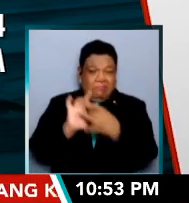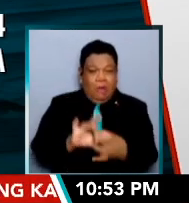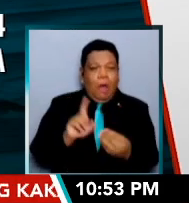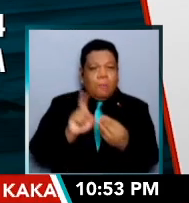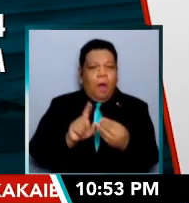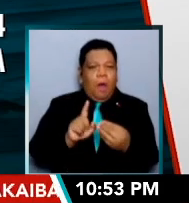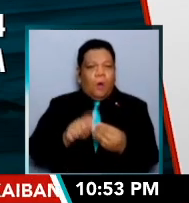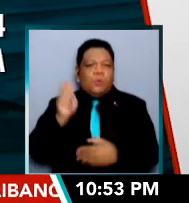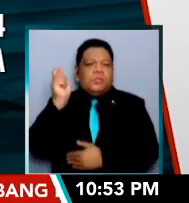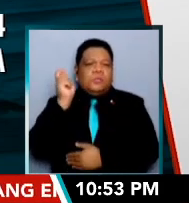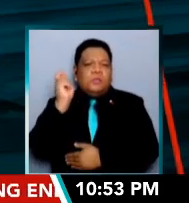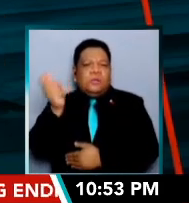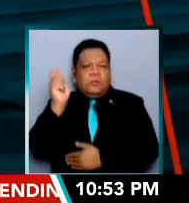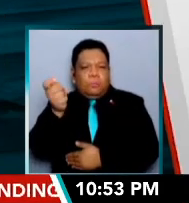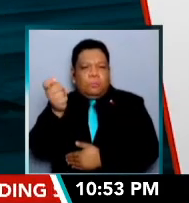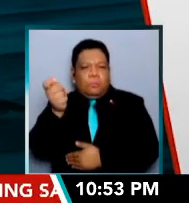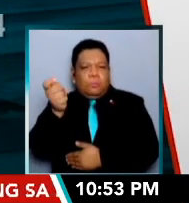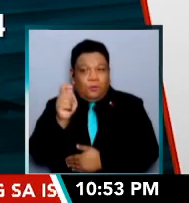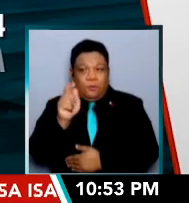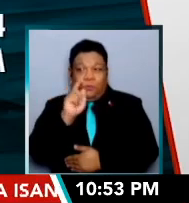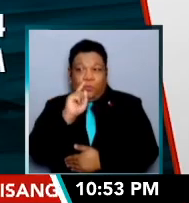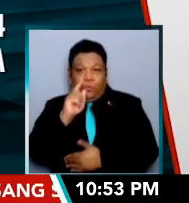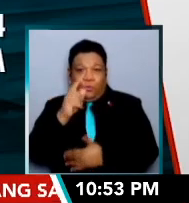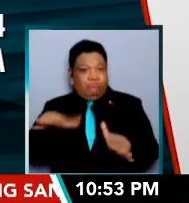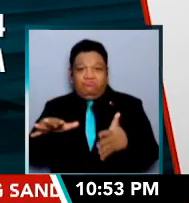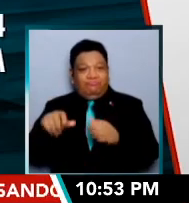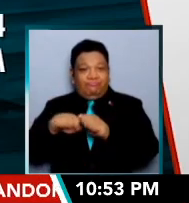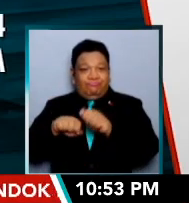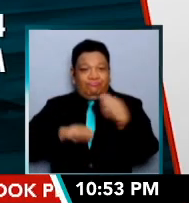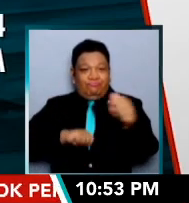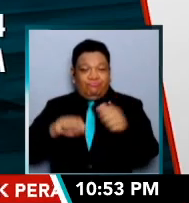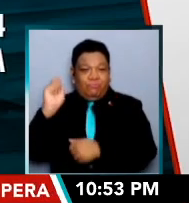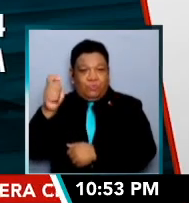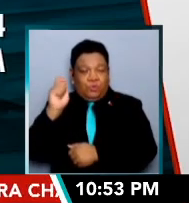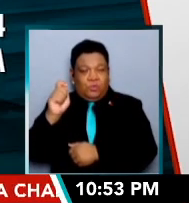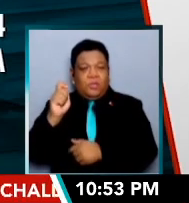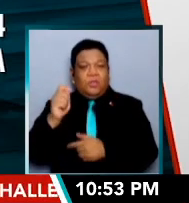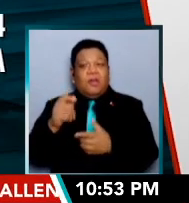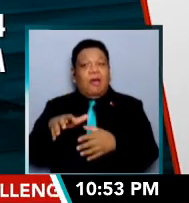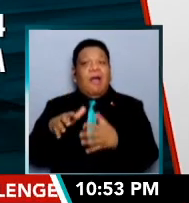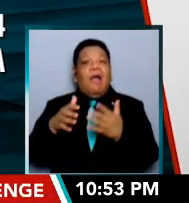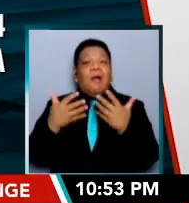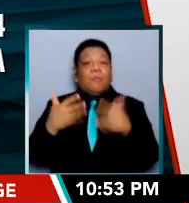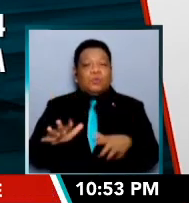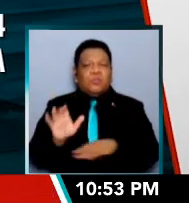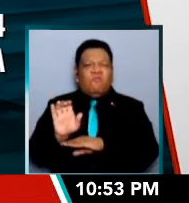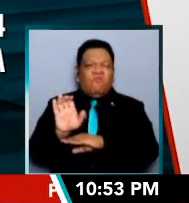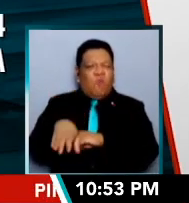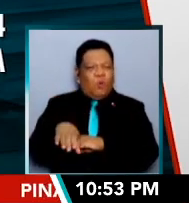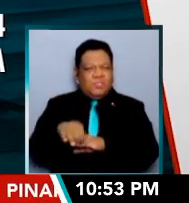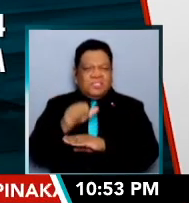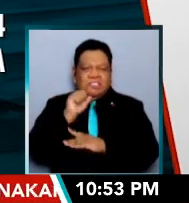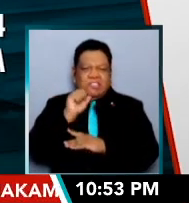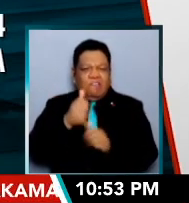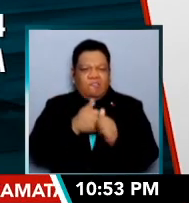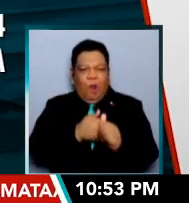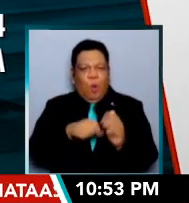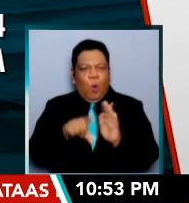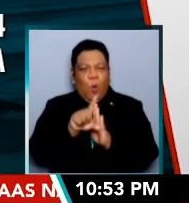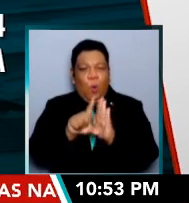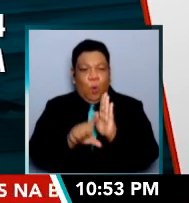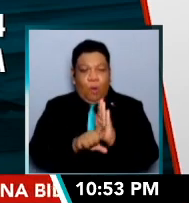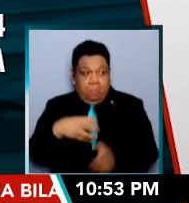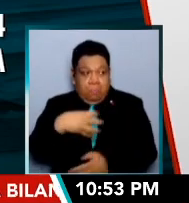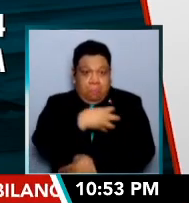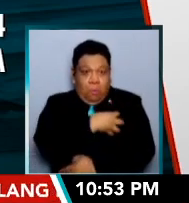sa binawi na, nakuha pa sa pamamagitan ng paglabag sa batas. Hindi din daw sapat ang testimonya ng mga pulis na walang personal na kaalaman